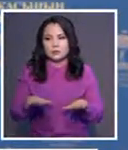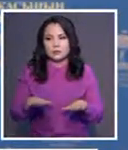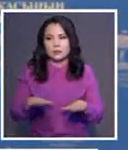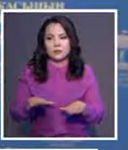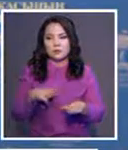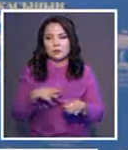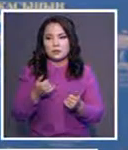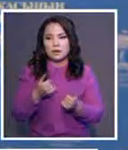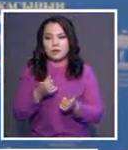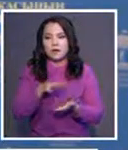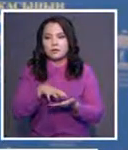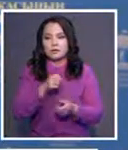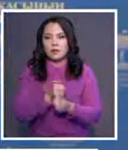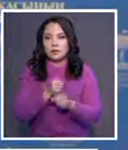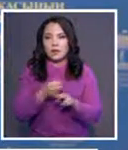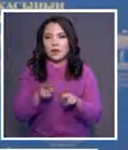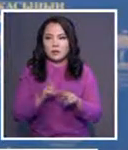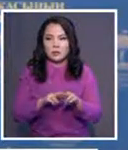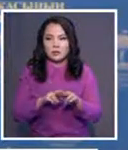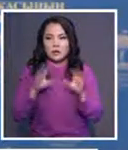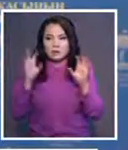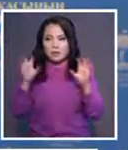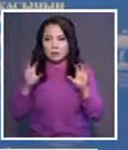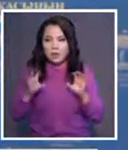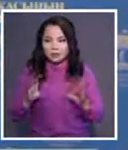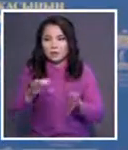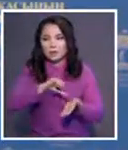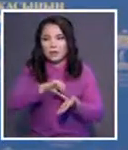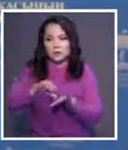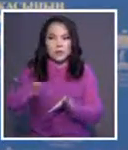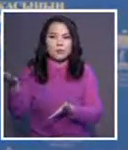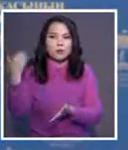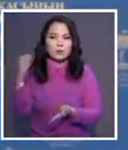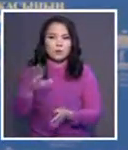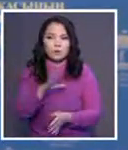басымдық заңда емес, басымдық үлгіде, бұрын болған істерде.